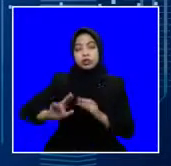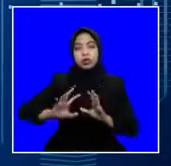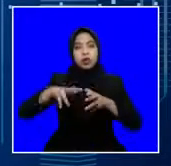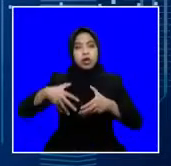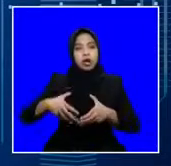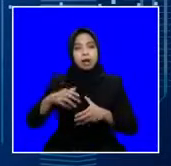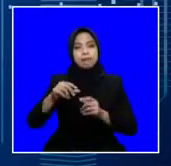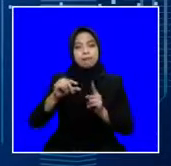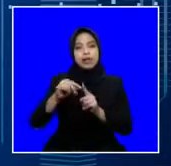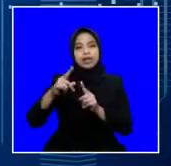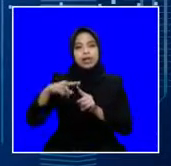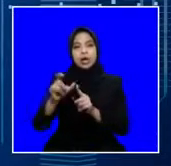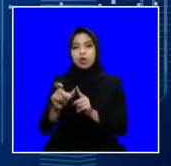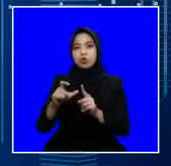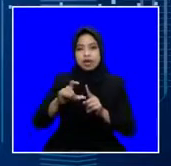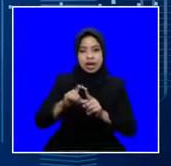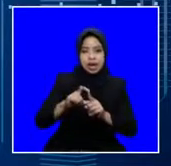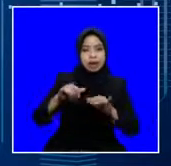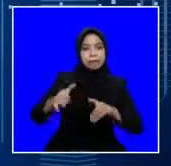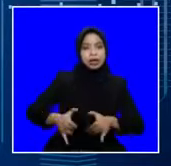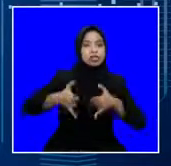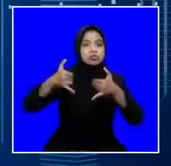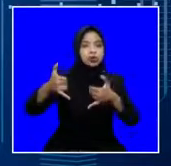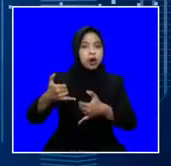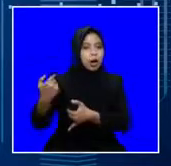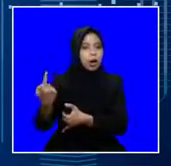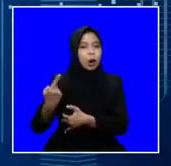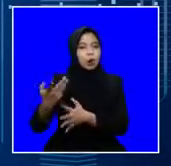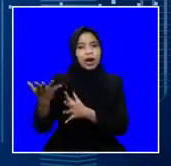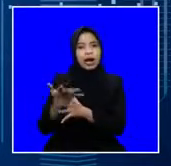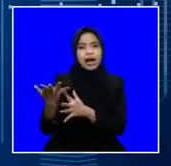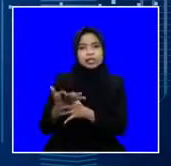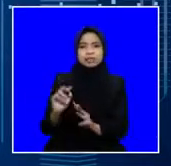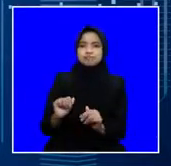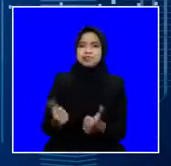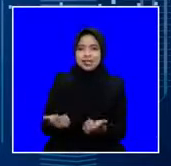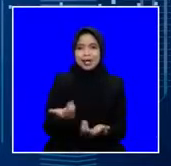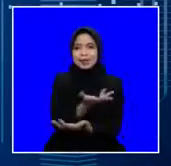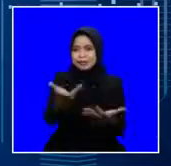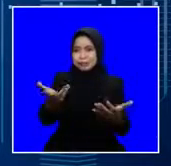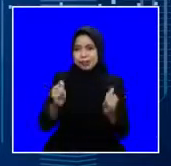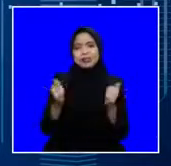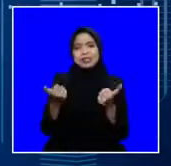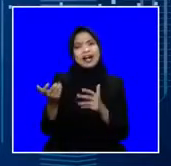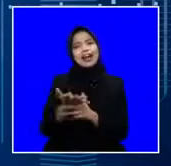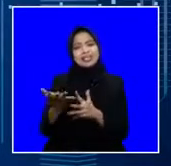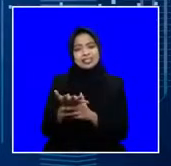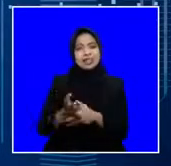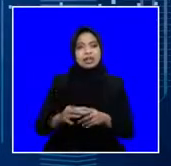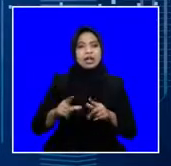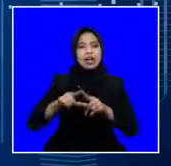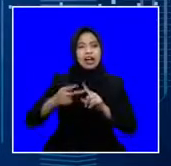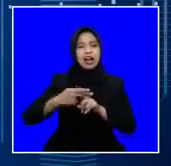atau PTUD, beasiswa reguler yang bisa diakses oleh siapa saja, beasiswa afirmasi,